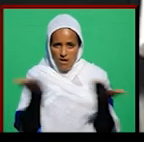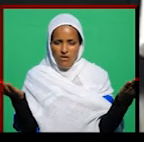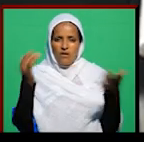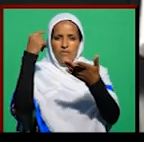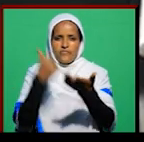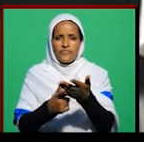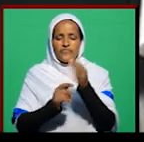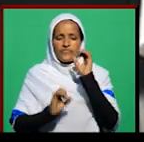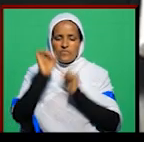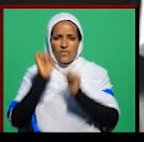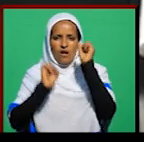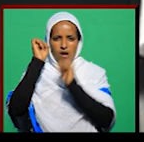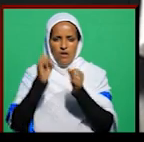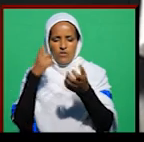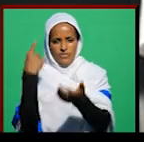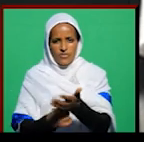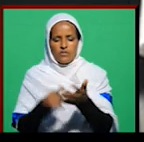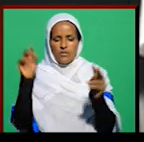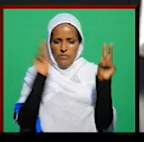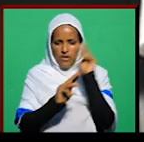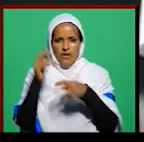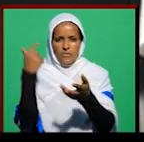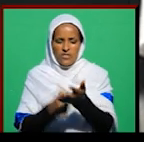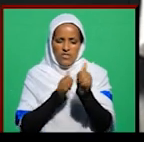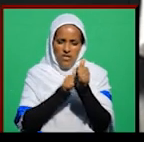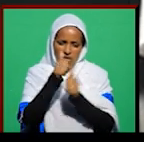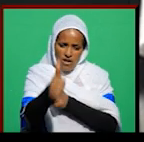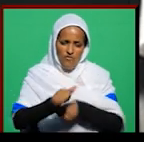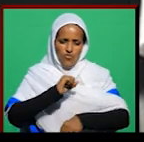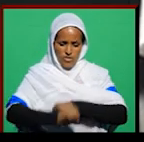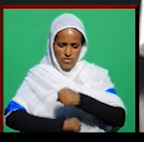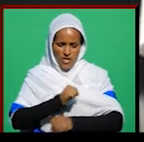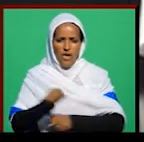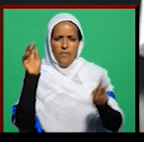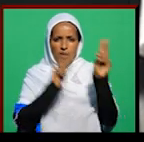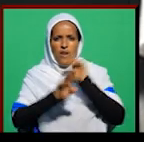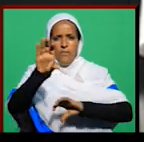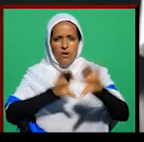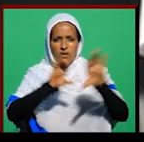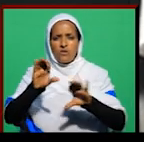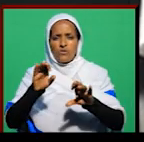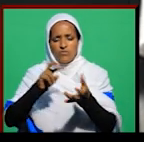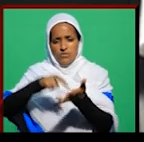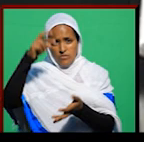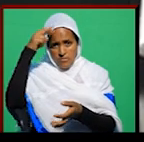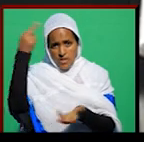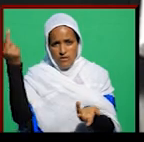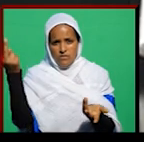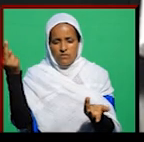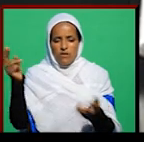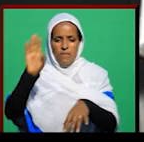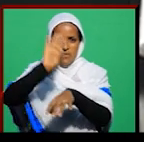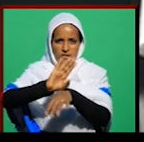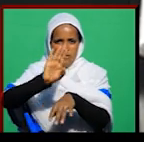ታዲያ በዚህ ተጋድሎ በዚህ መከራው በዚህ ያሳለፈው ስቃይና መከራ ባደረገው ተጋድሎ